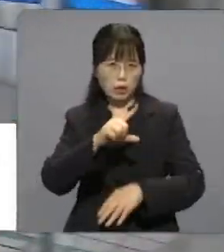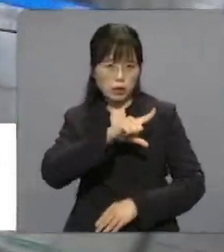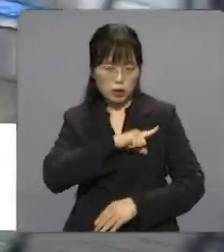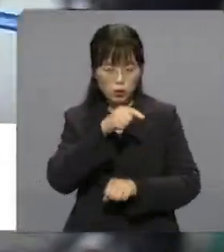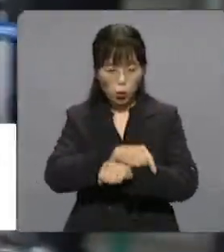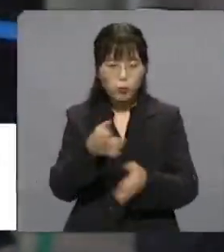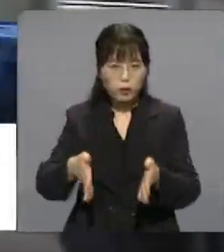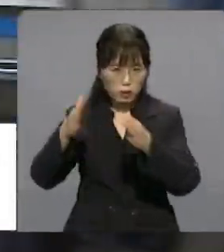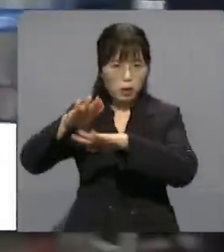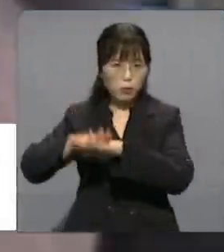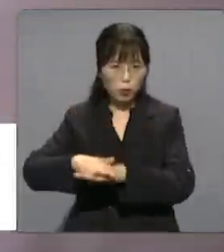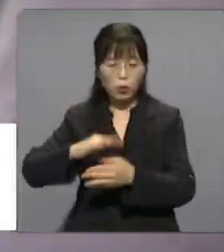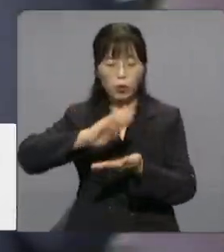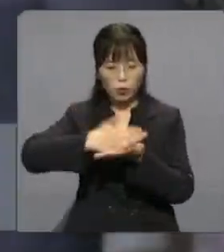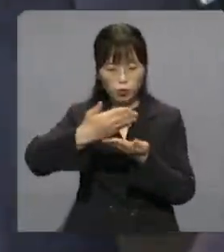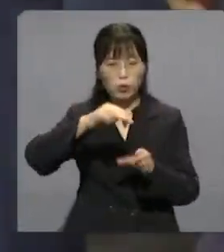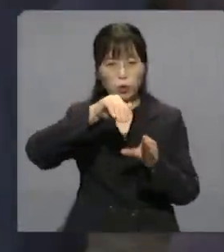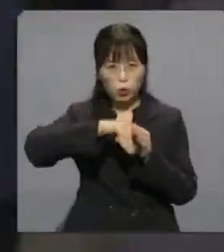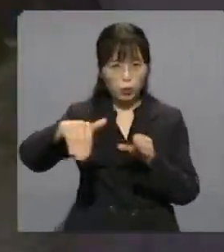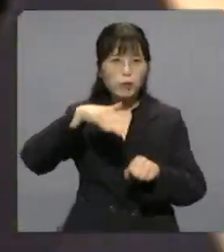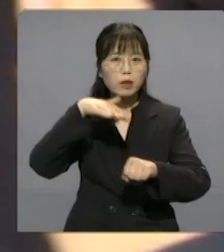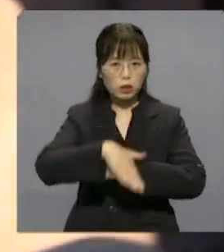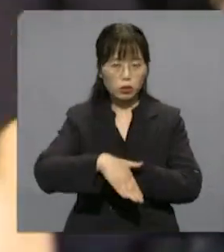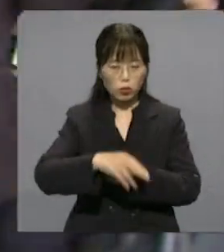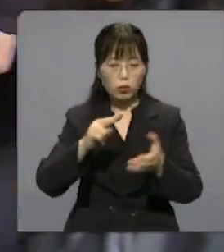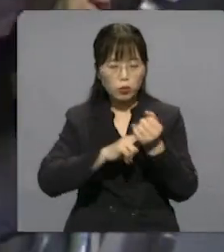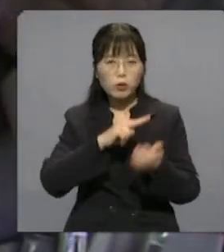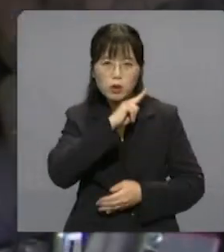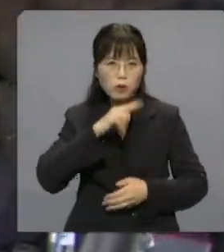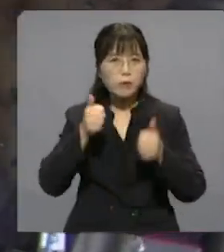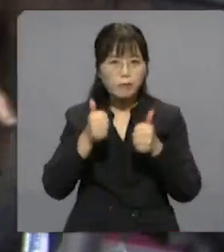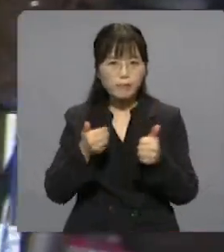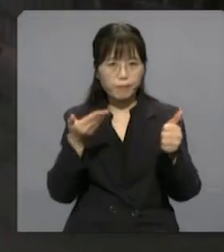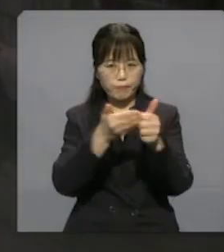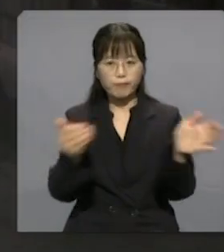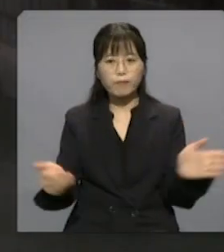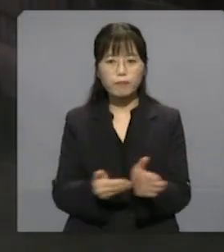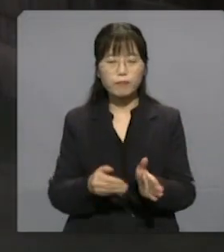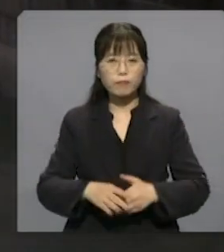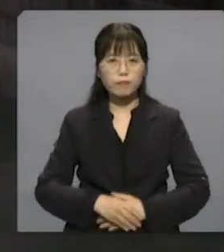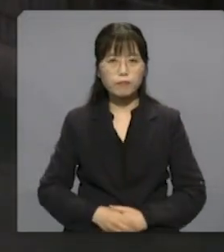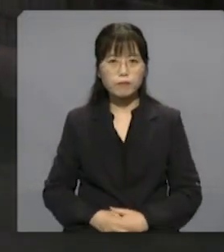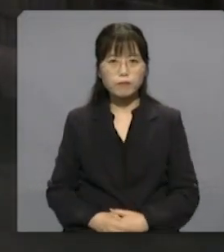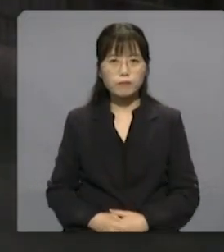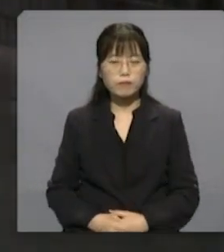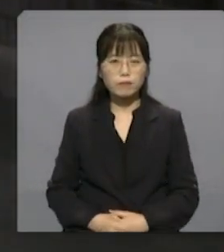오피스텔에 보관하거나 계좌에 송금하는 방식으로 숨긴 혐의로 재판에 넘겨졌습니다.